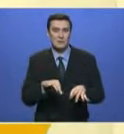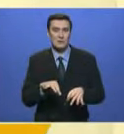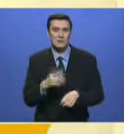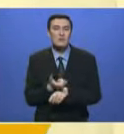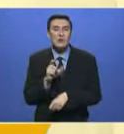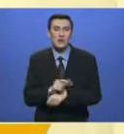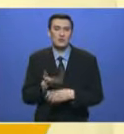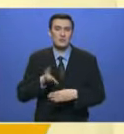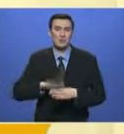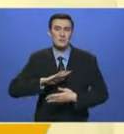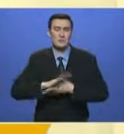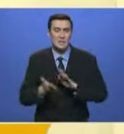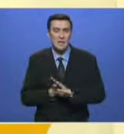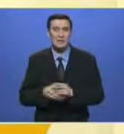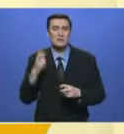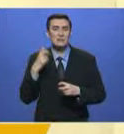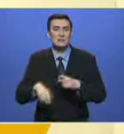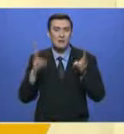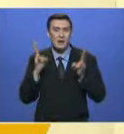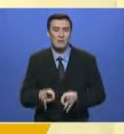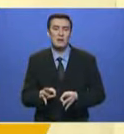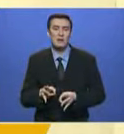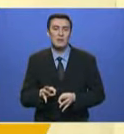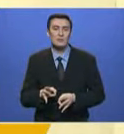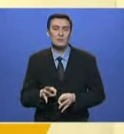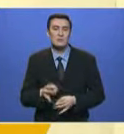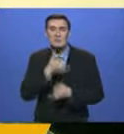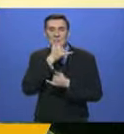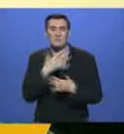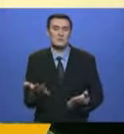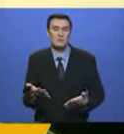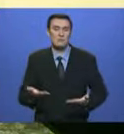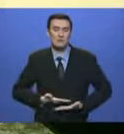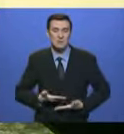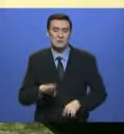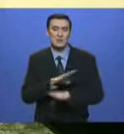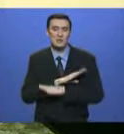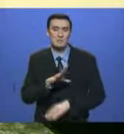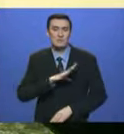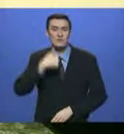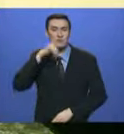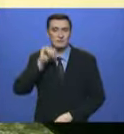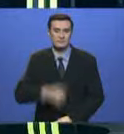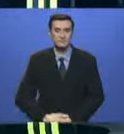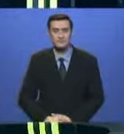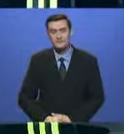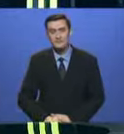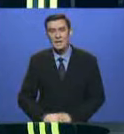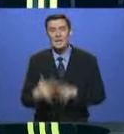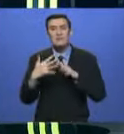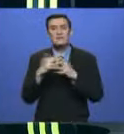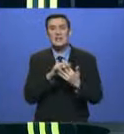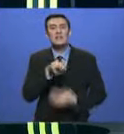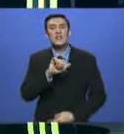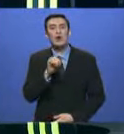крайне тяжелом состоянии, с травмами, полученными несовместимой с жизнью, он скончался вчера. В селе